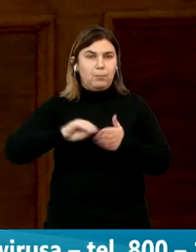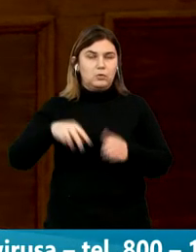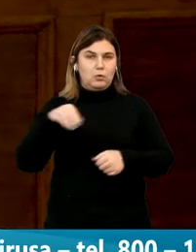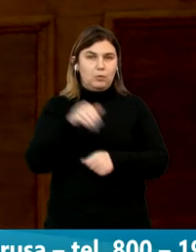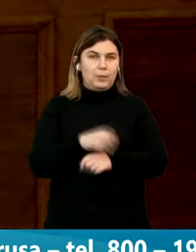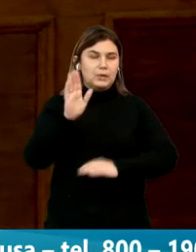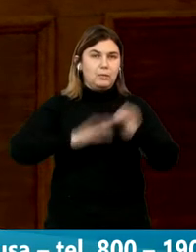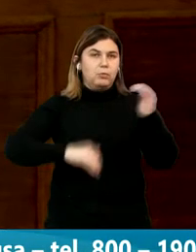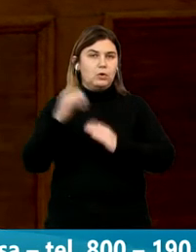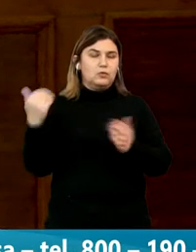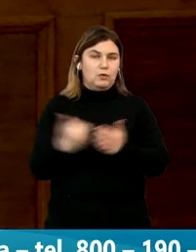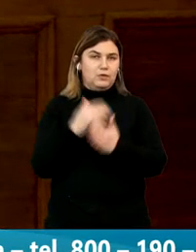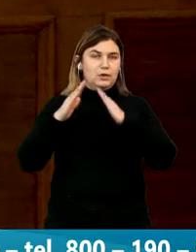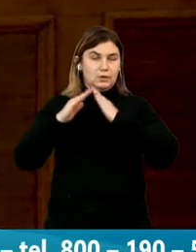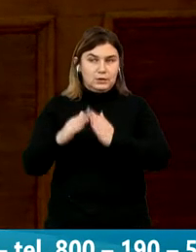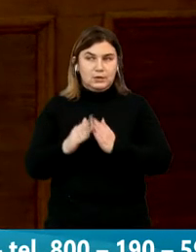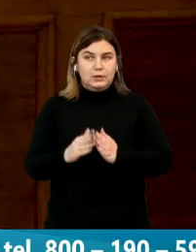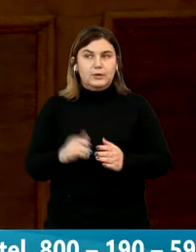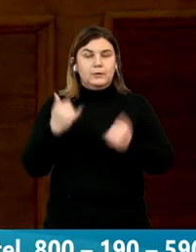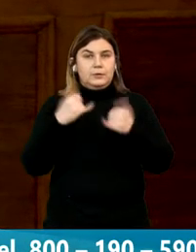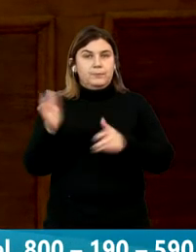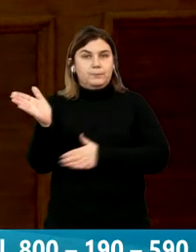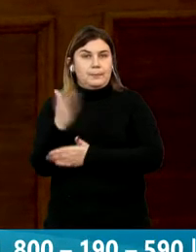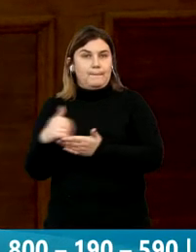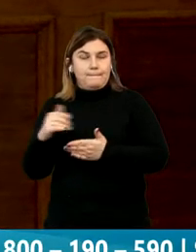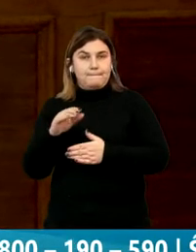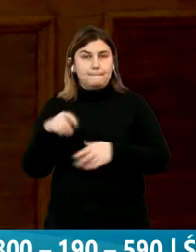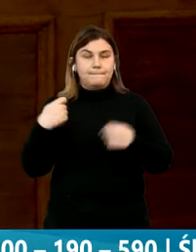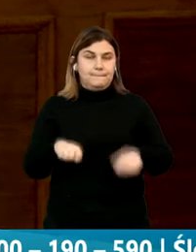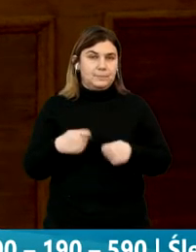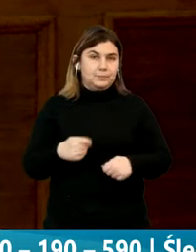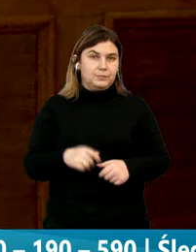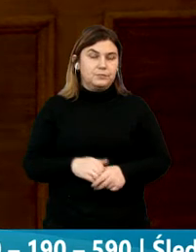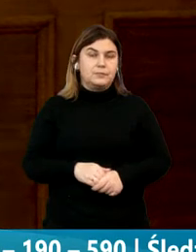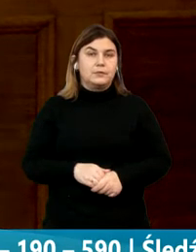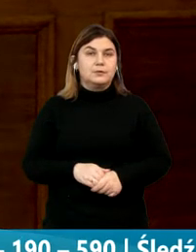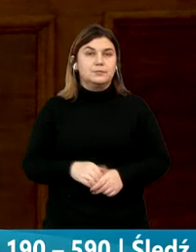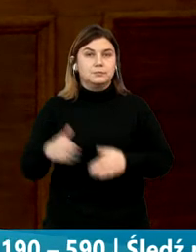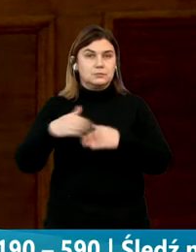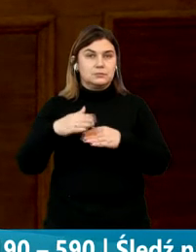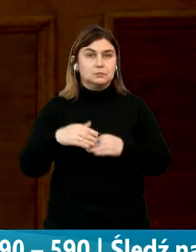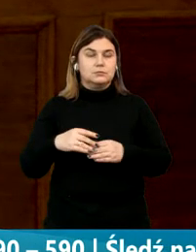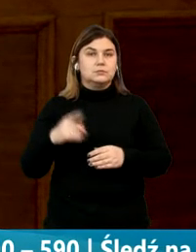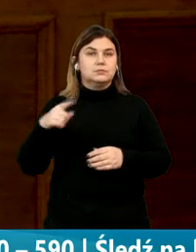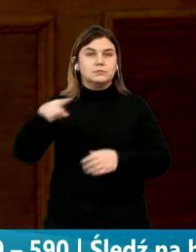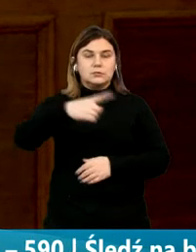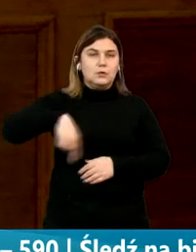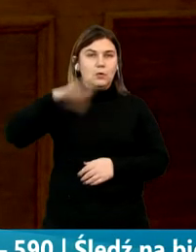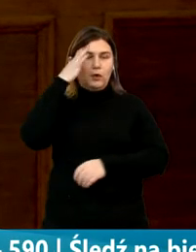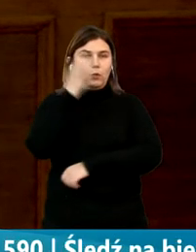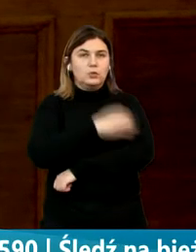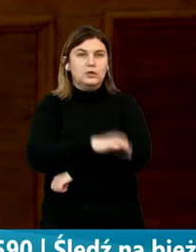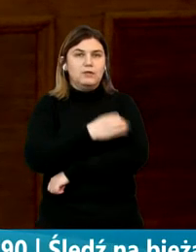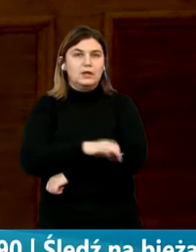budowę nowego obiektu w innej części Szczecina, blisko Ląda Uniwersyteckiego. Przypomnę